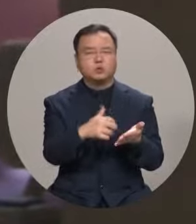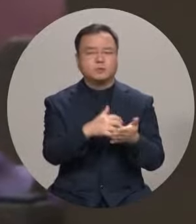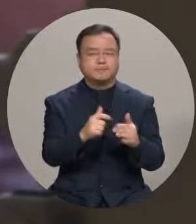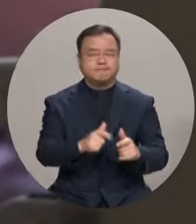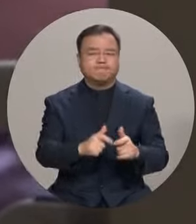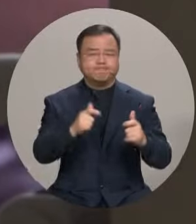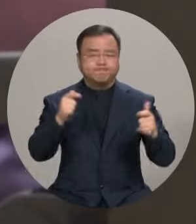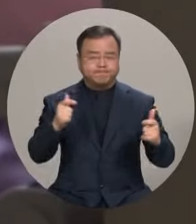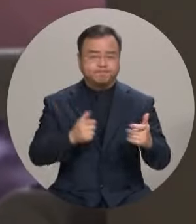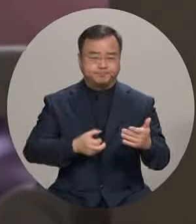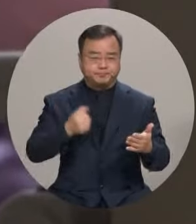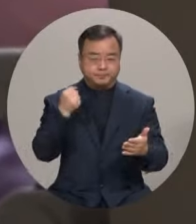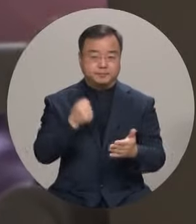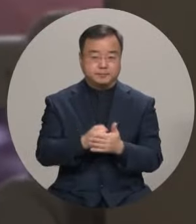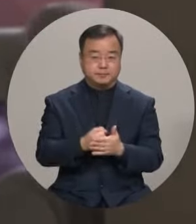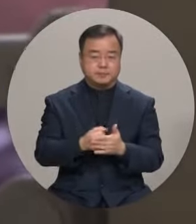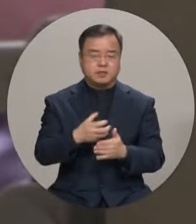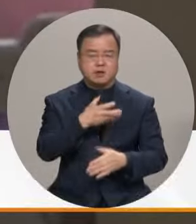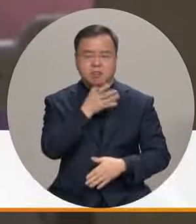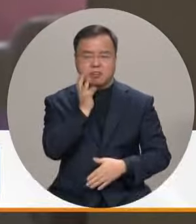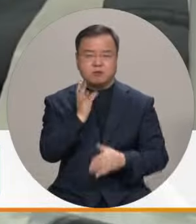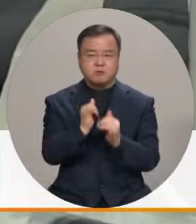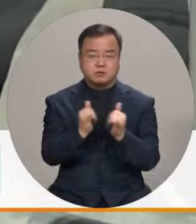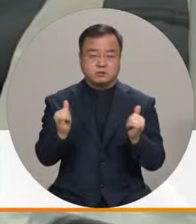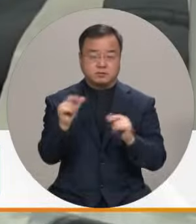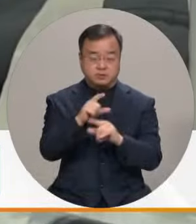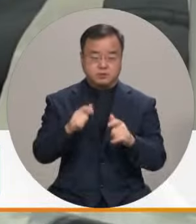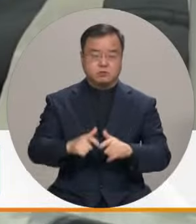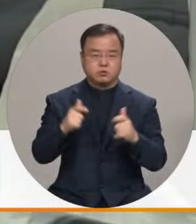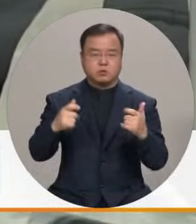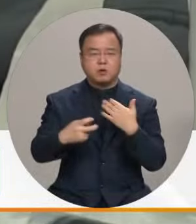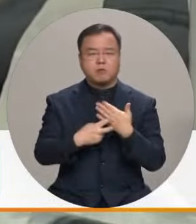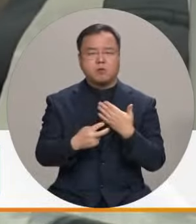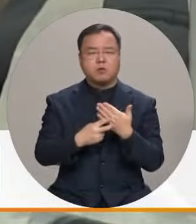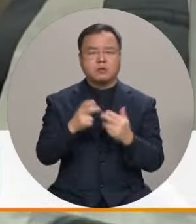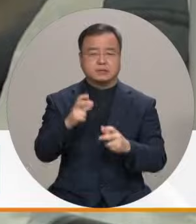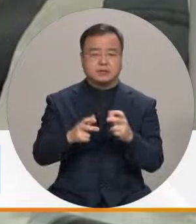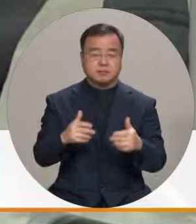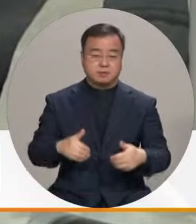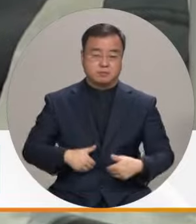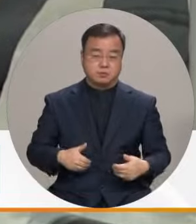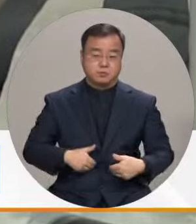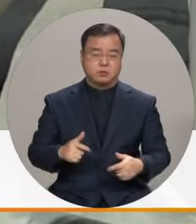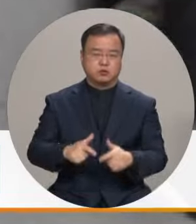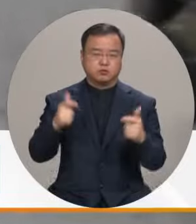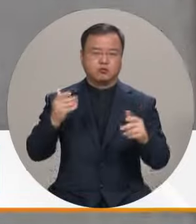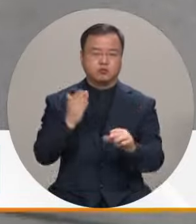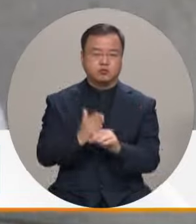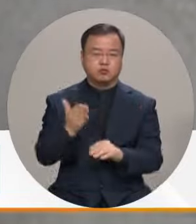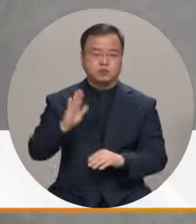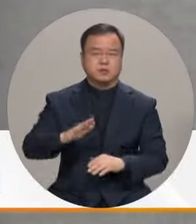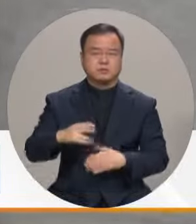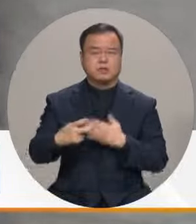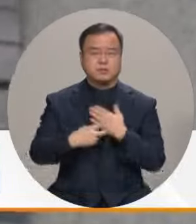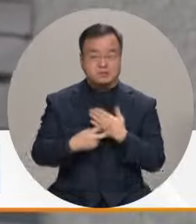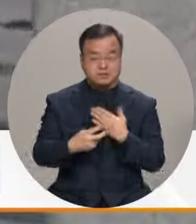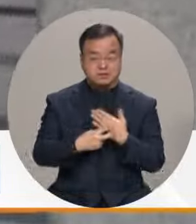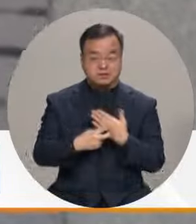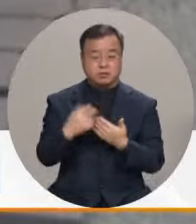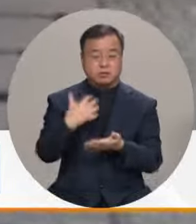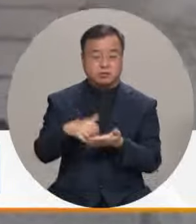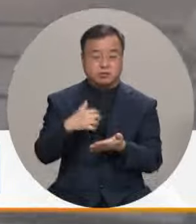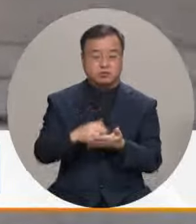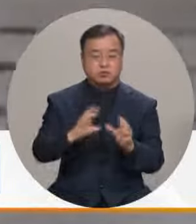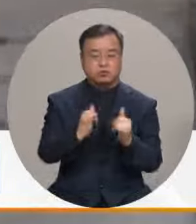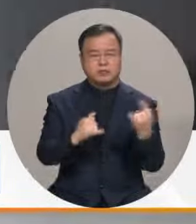했습니다 고령인구가 급증하고 보건 산업에 수요도 늘고 있지만 우리나라 임상의사 수는 국민 1명당